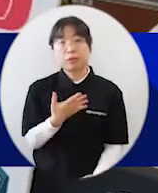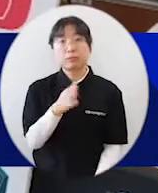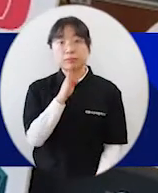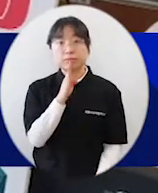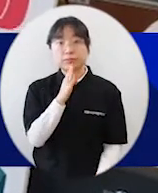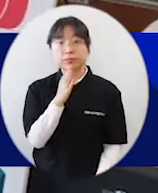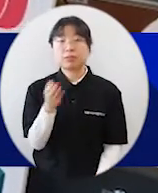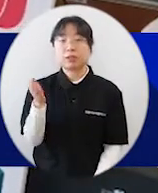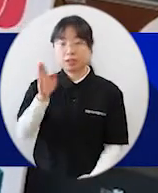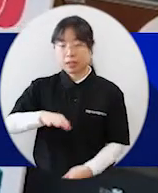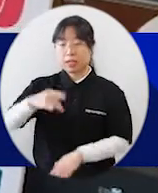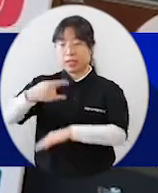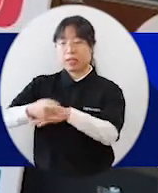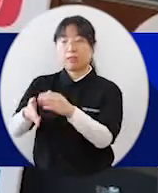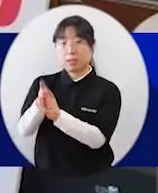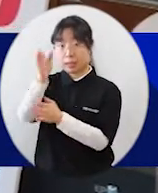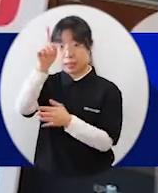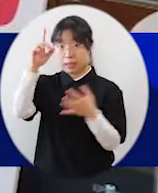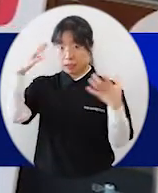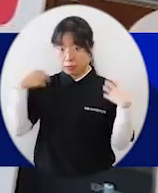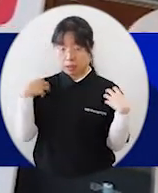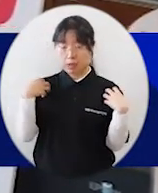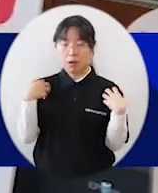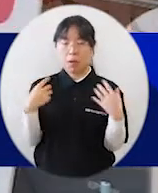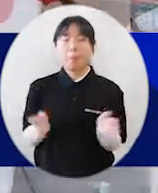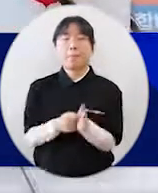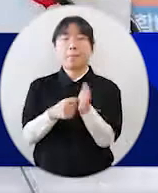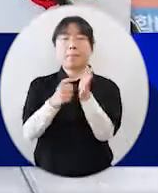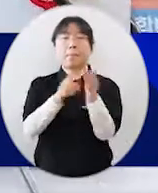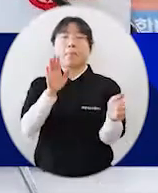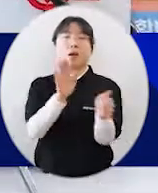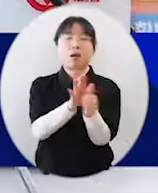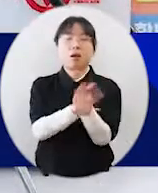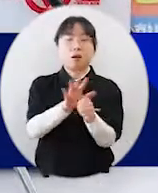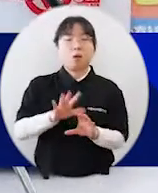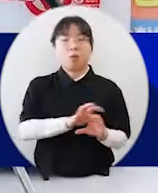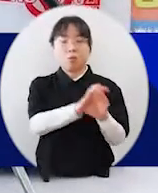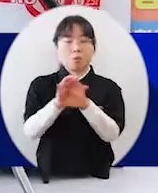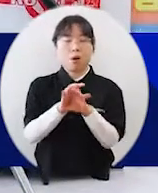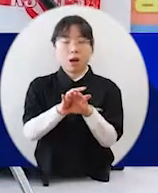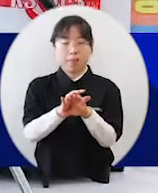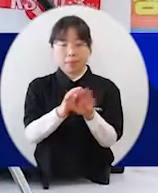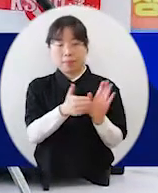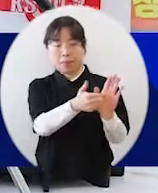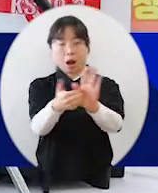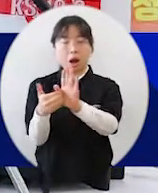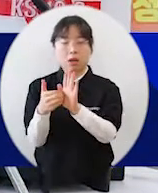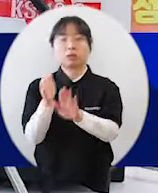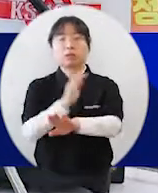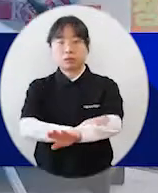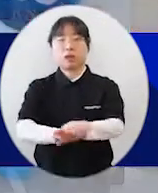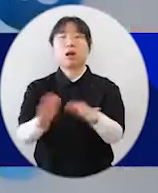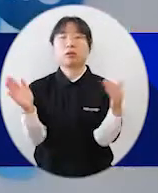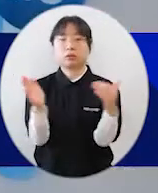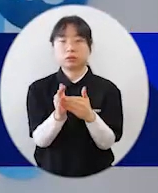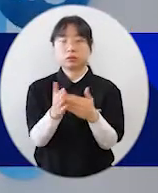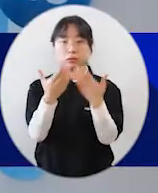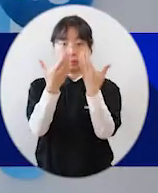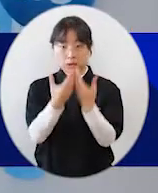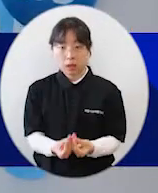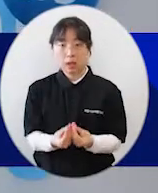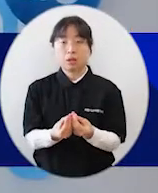칭찬해 보내주셨는데요 이 0 씨는 손 소독제 및 예방 안내문 배부 방역 장비 대여 서비스와 같은